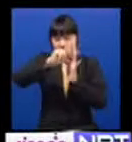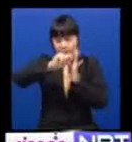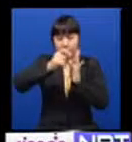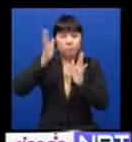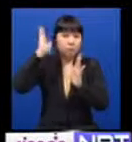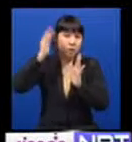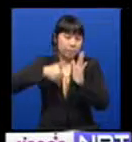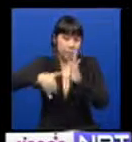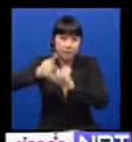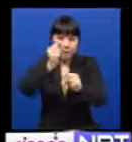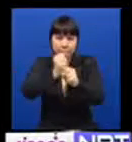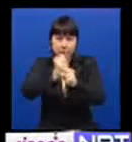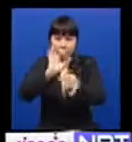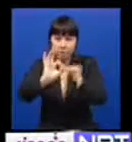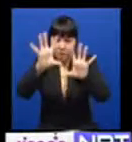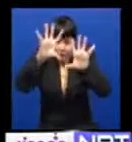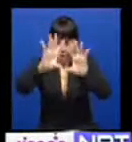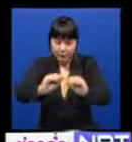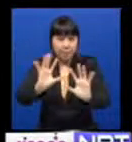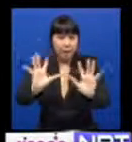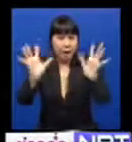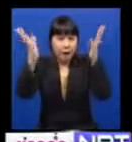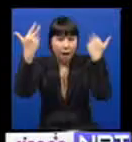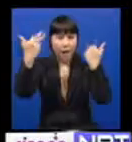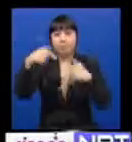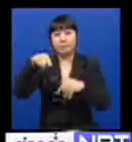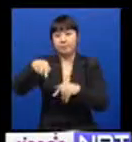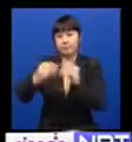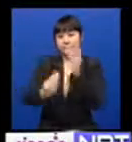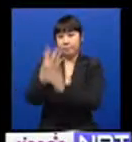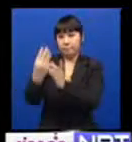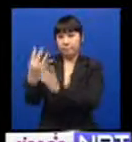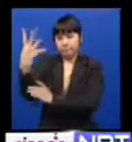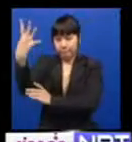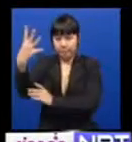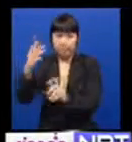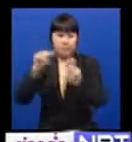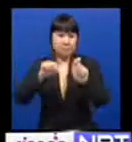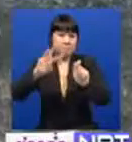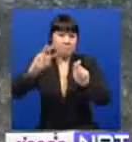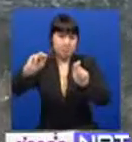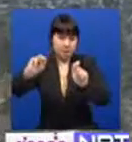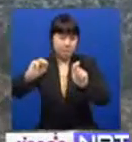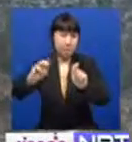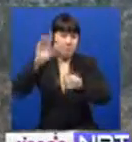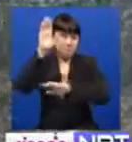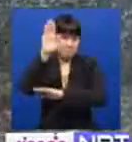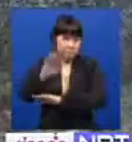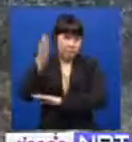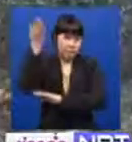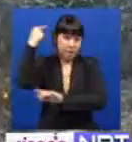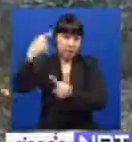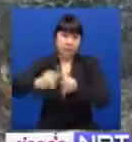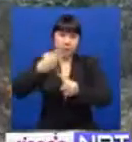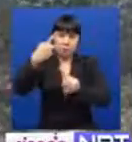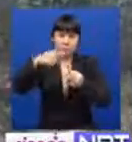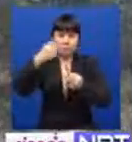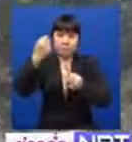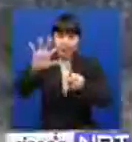ายขณะไปปฏิบัติหน้าที่ดับไฟป่าบริเวณอุทยานแห่งชาติลานสางตำบลแม่ท้ออำเภอเมืองเมื่อช่วงบ่ายวันที่15กุมภาพันธ์